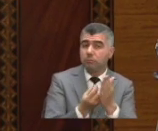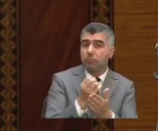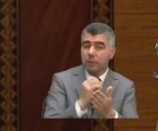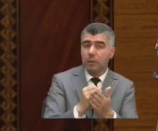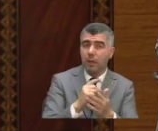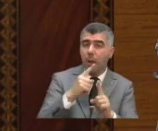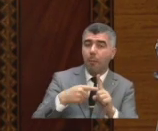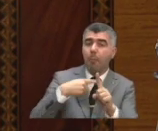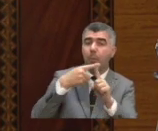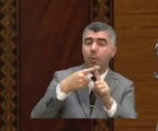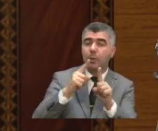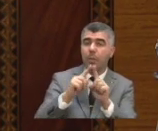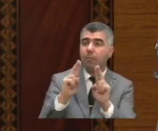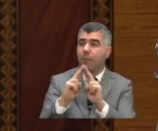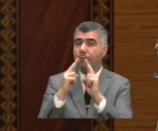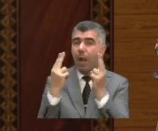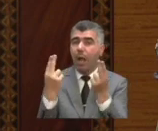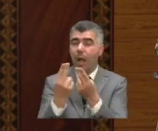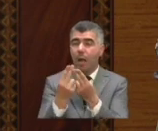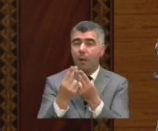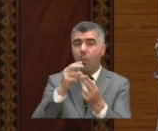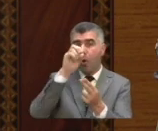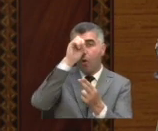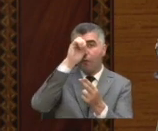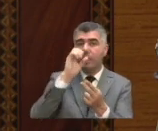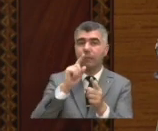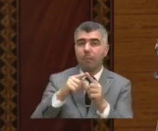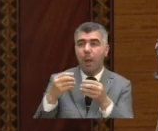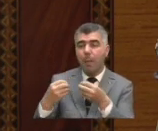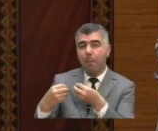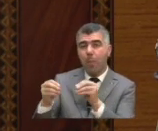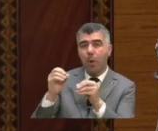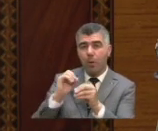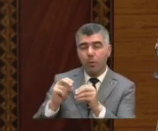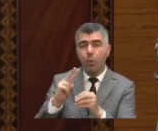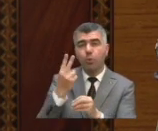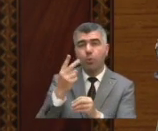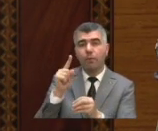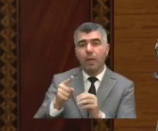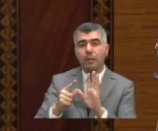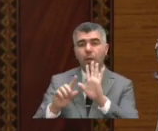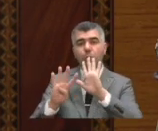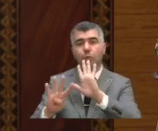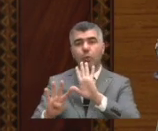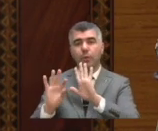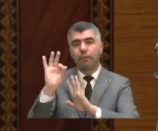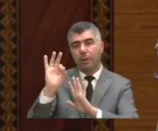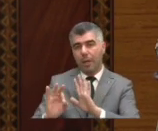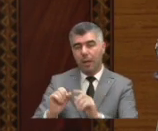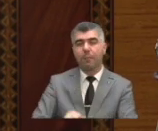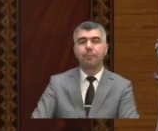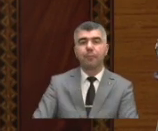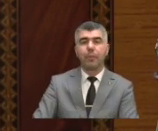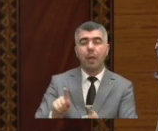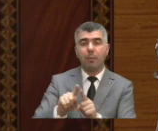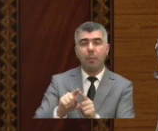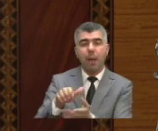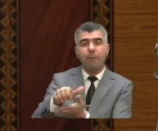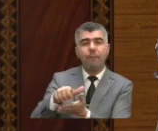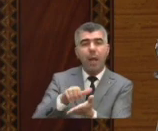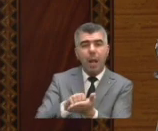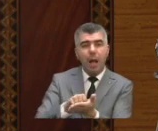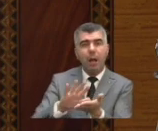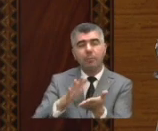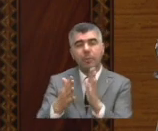الطلب الخارجي مع استثناء الفوسفات ومشتقاته ب 2.9% محصول زراعي في